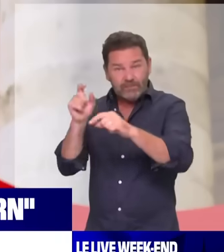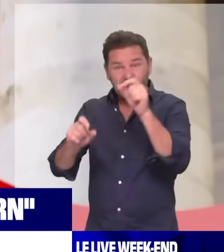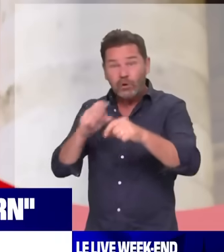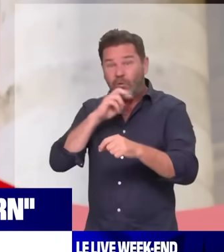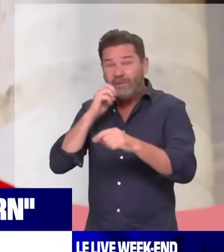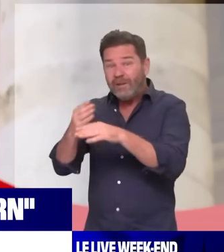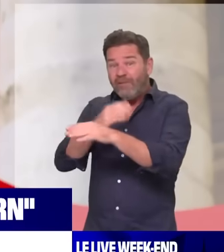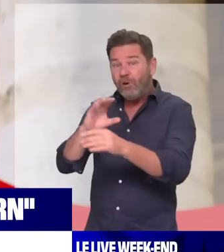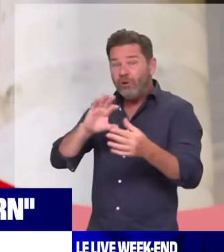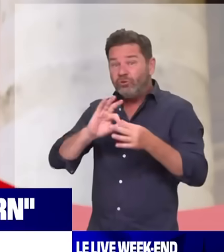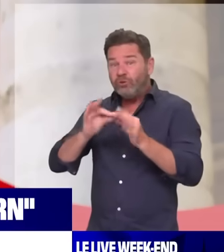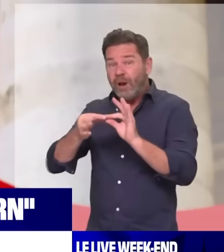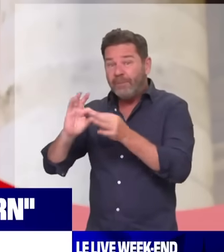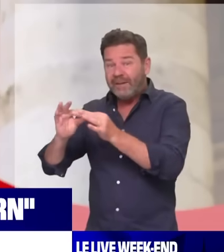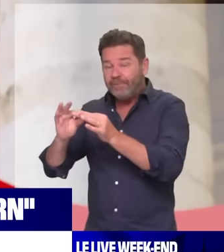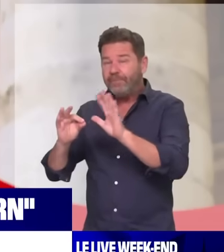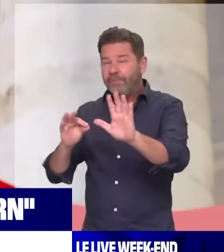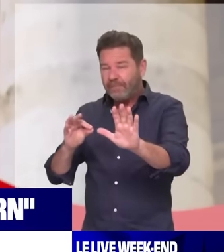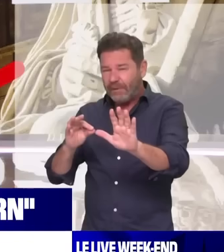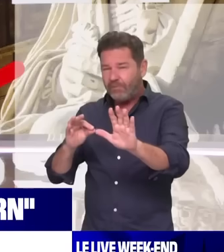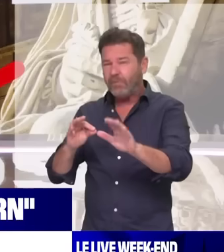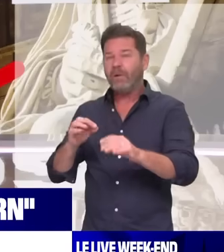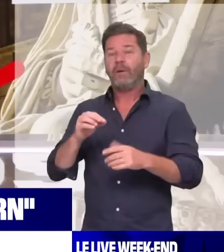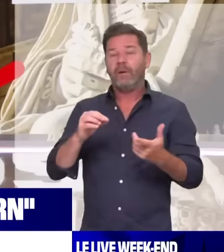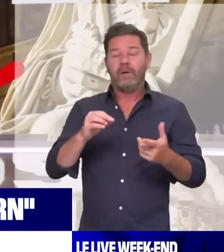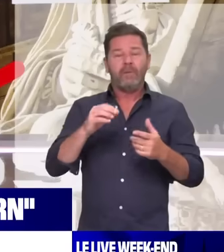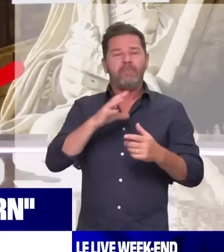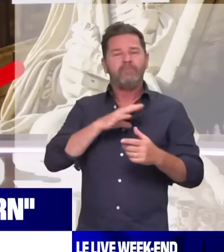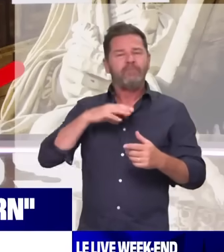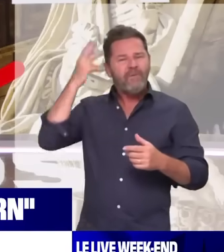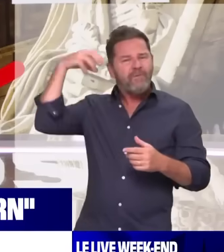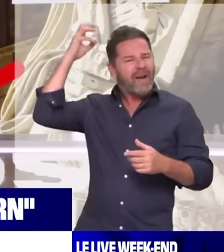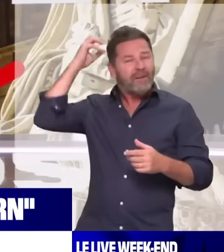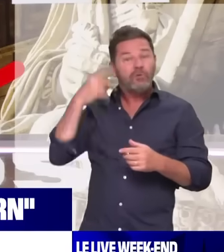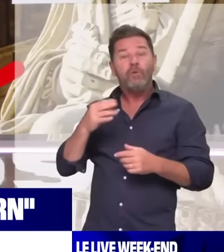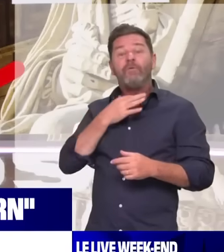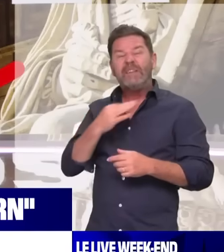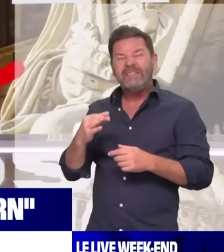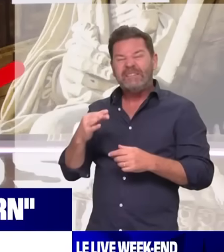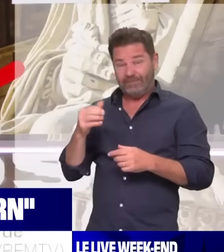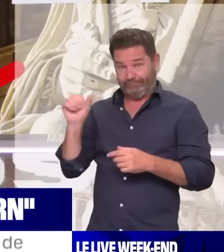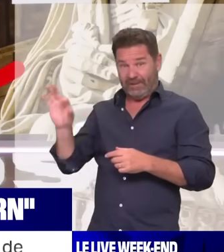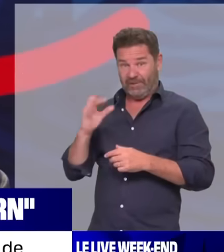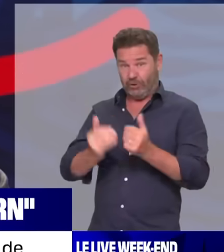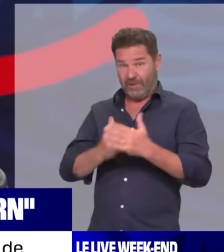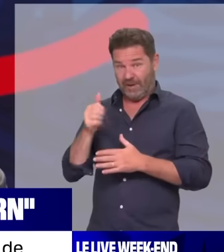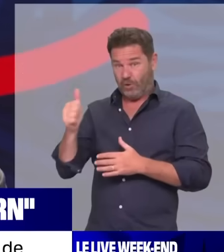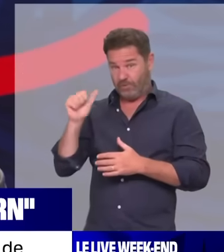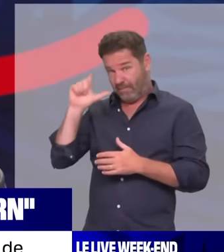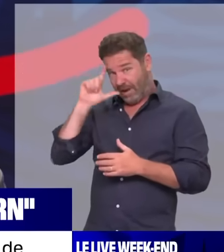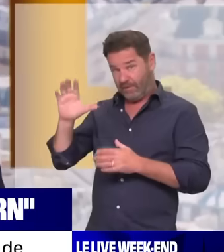juives je voudrais vous faire entendre Pierre François veille le fils de Simon veille il était notre invité ce matin voilà ce qu'il dit de Jean-Luc